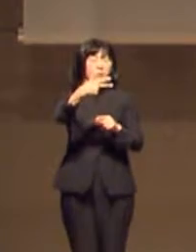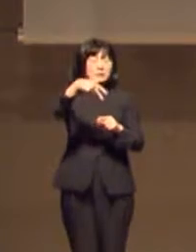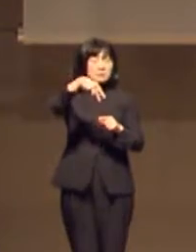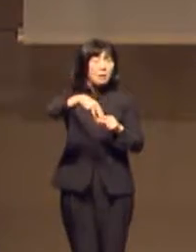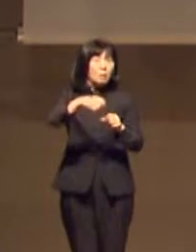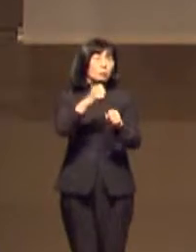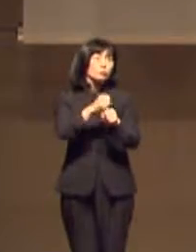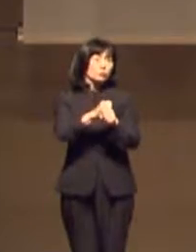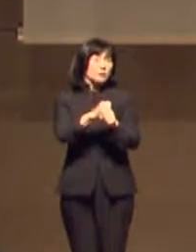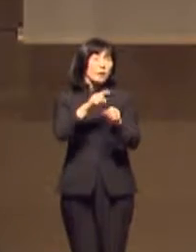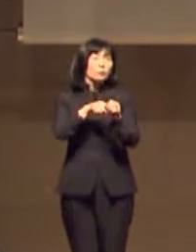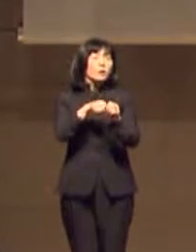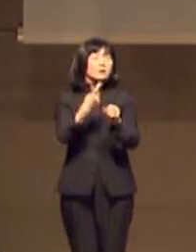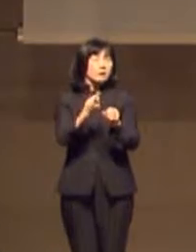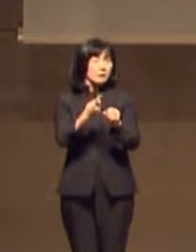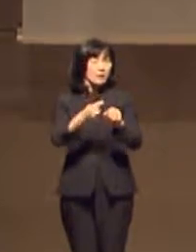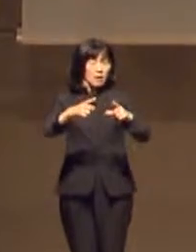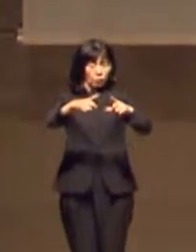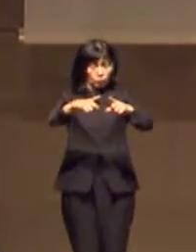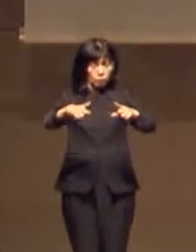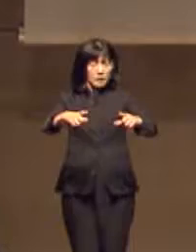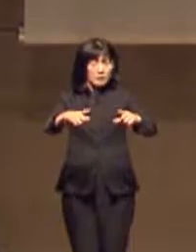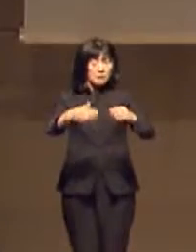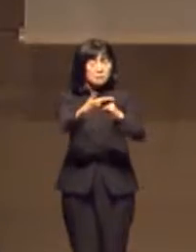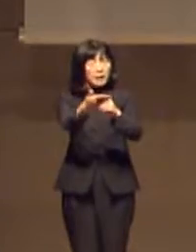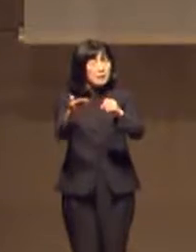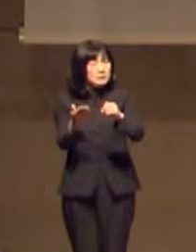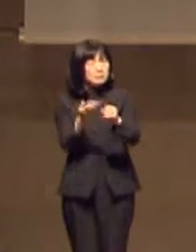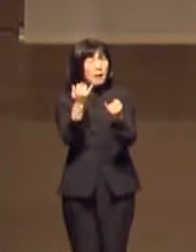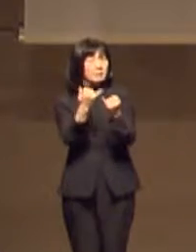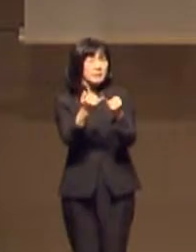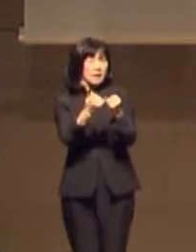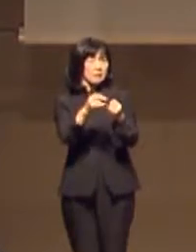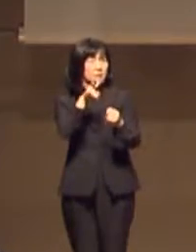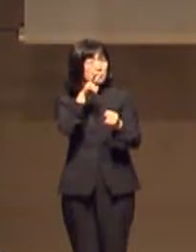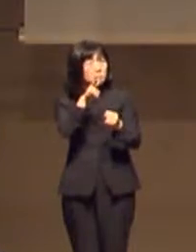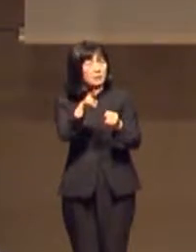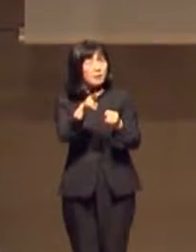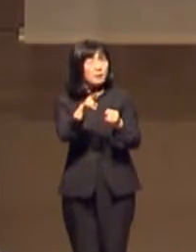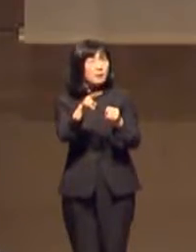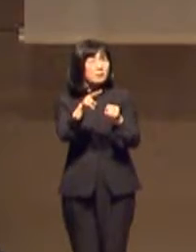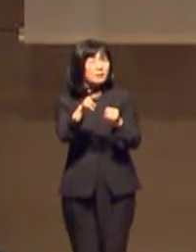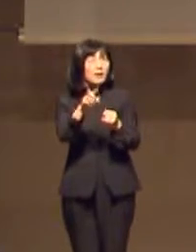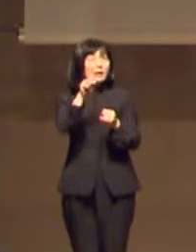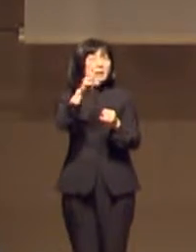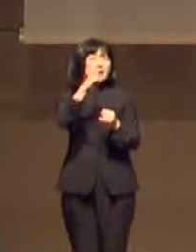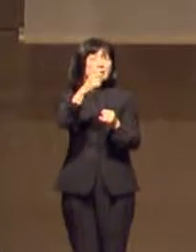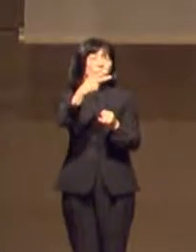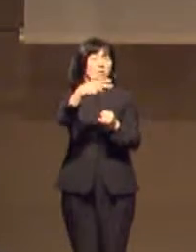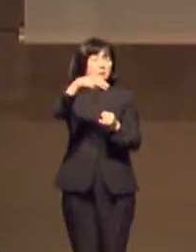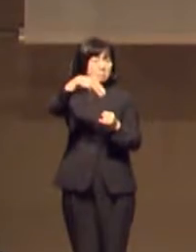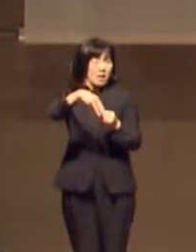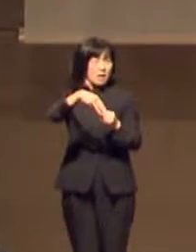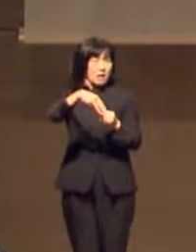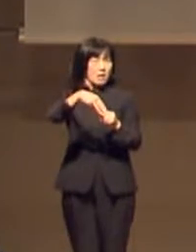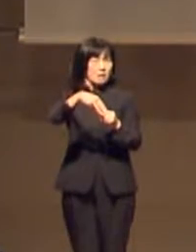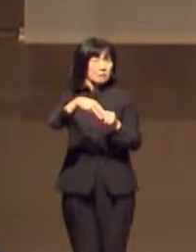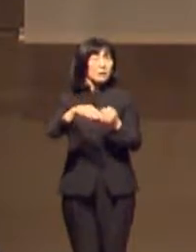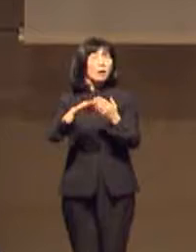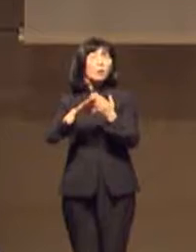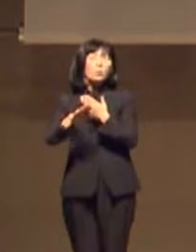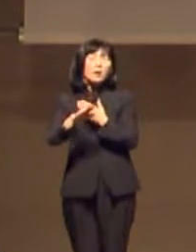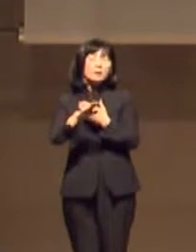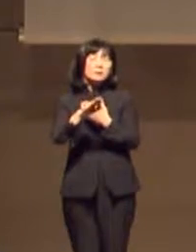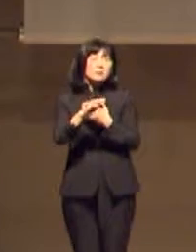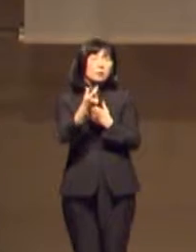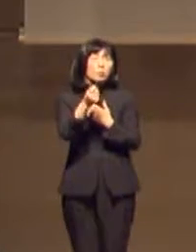。この三角州が大きな島に見えたことから広島と名付けられ、その後広島は毛利、福島、